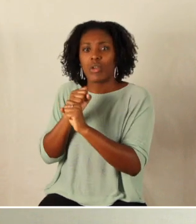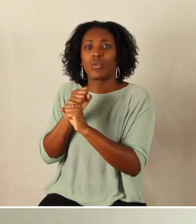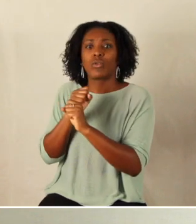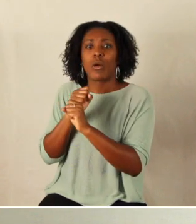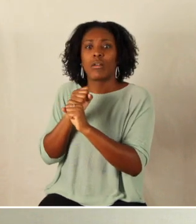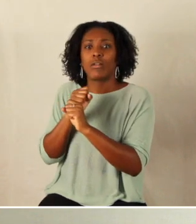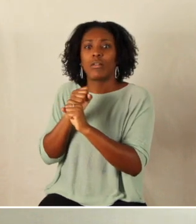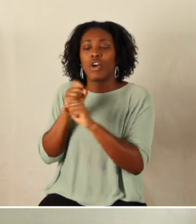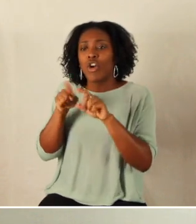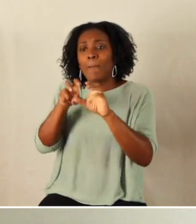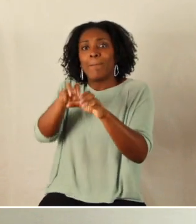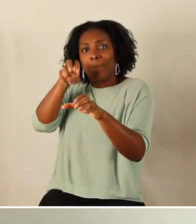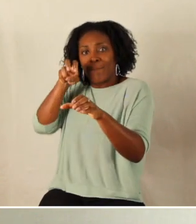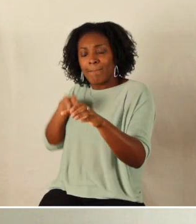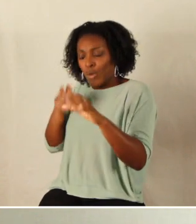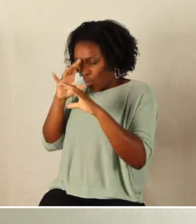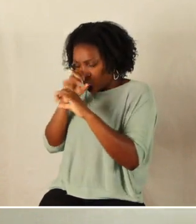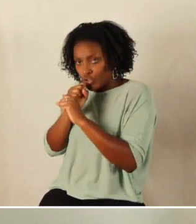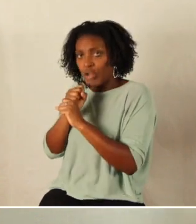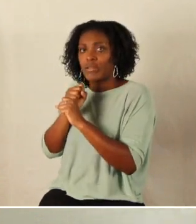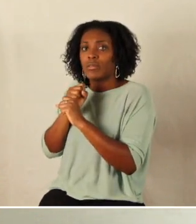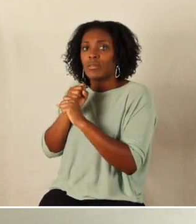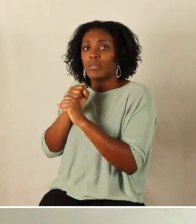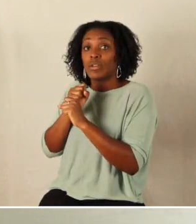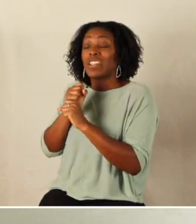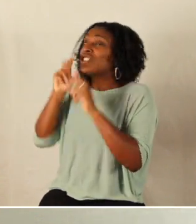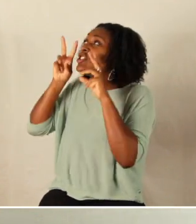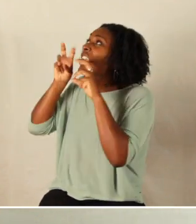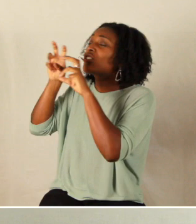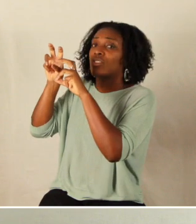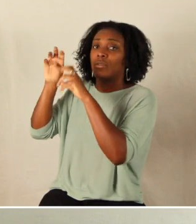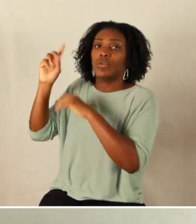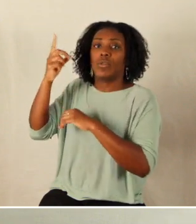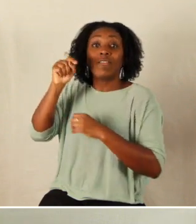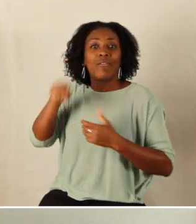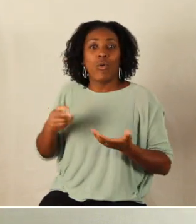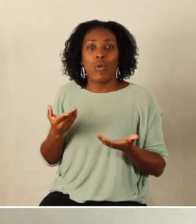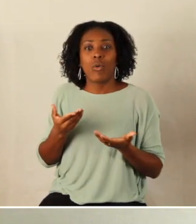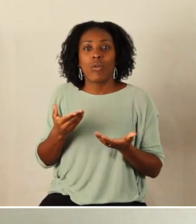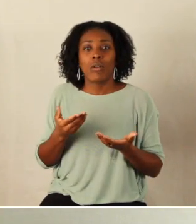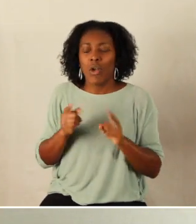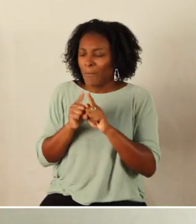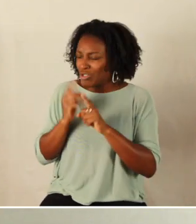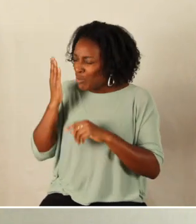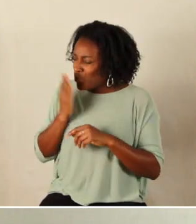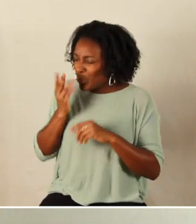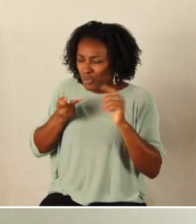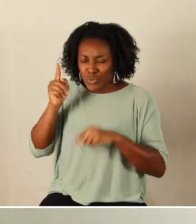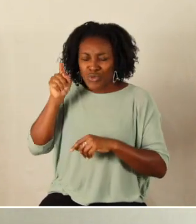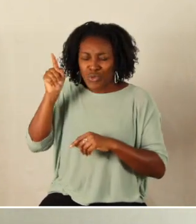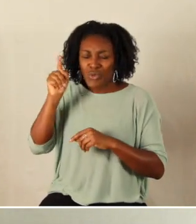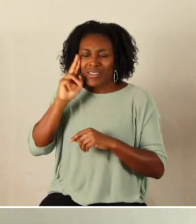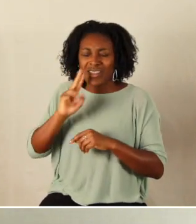cœur. Si tu veux être ressourcé, il faut qu'il y ait cette recherche dans ton cœur. De dire j'ai besoin de plus de toi.